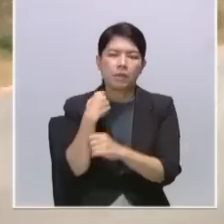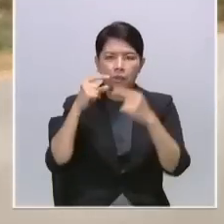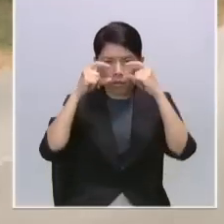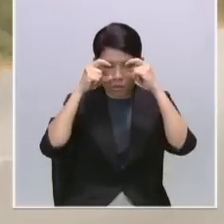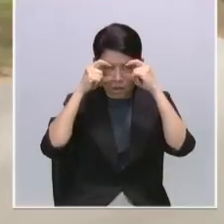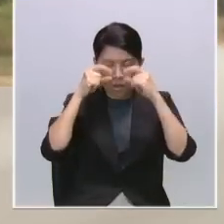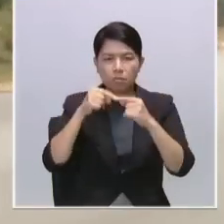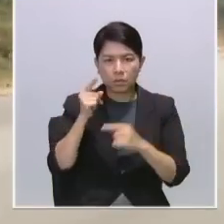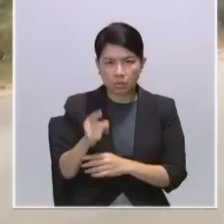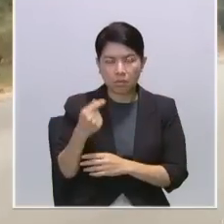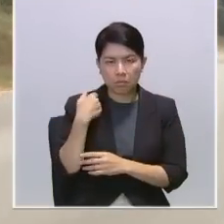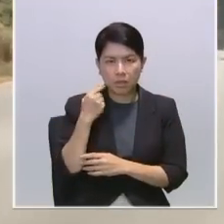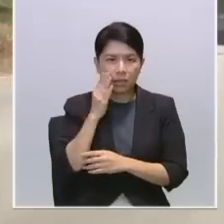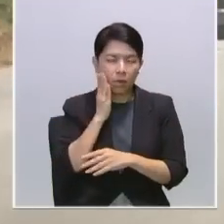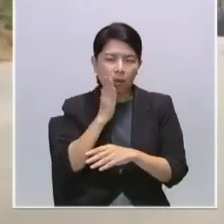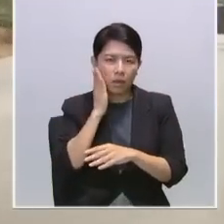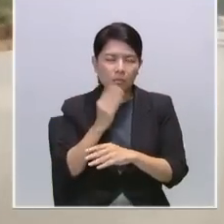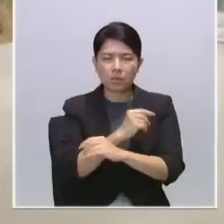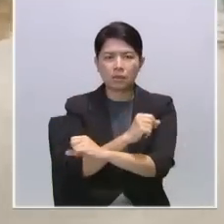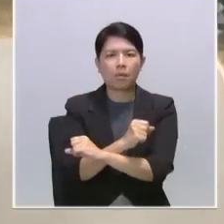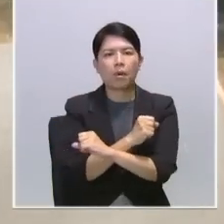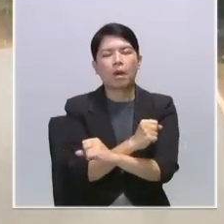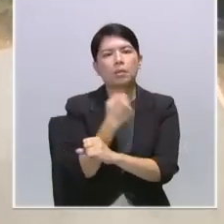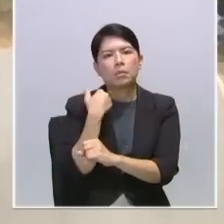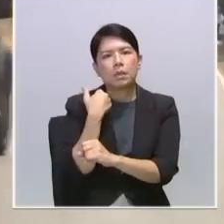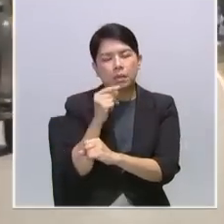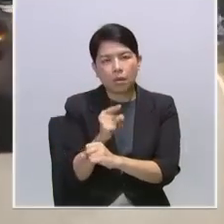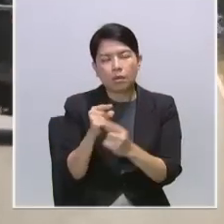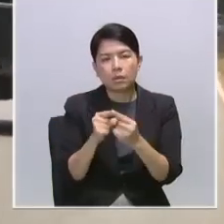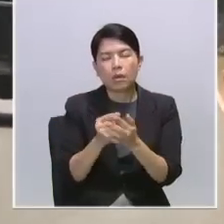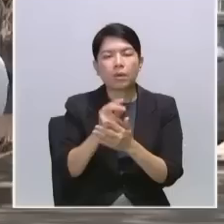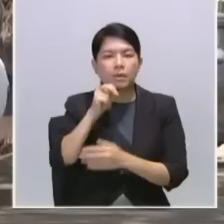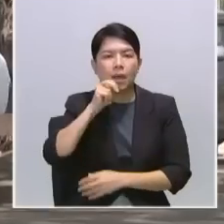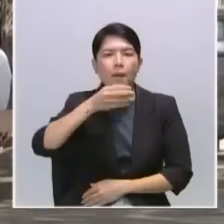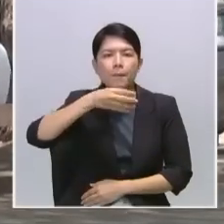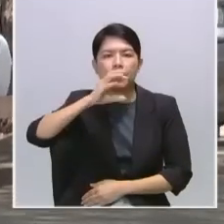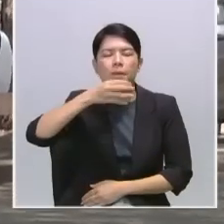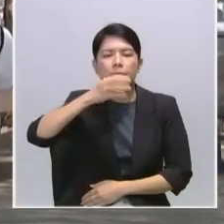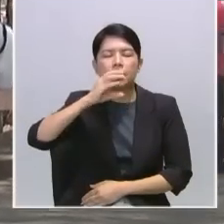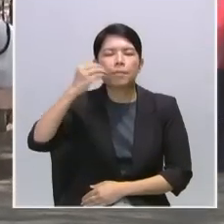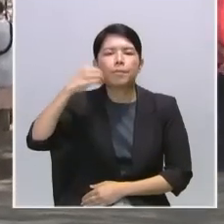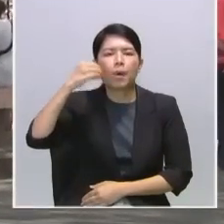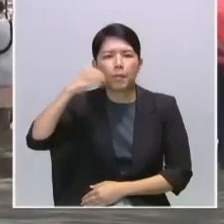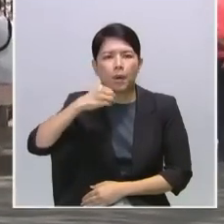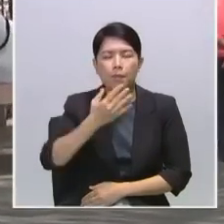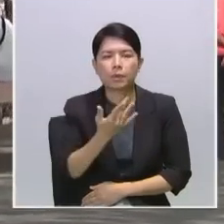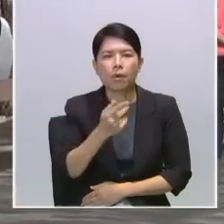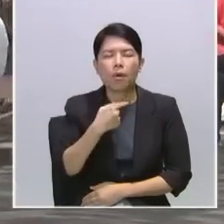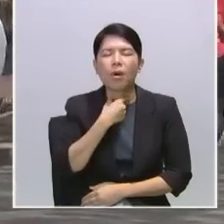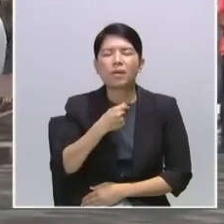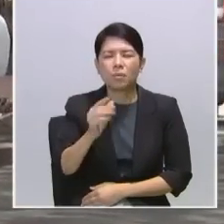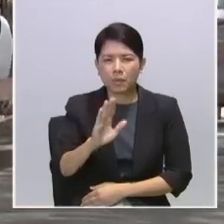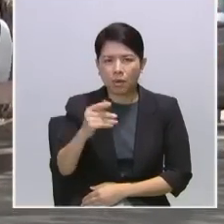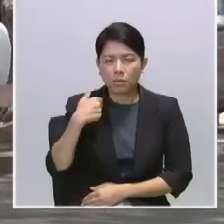ากันแดดต้องมีทาครีมกันแดดให้พร้อมรวมถึงขอให้ดื่มน้ำสะอาดบ่อยๆไม่ต้องรอให้กระหายน้ำ